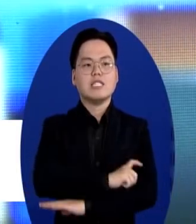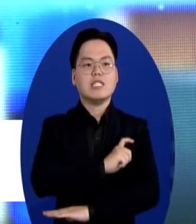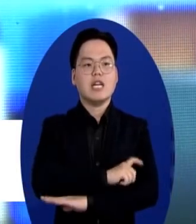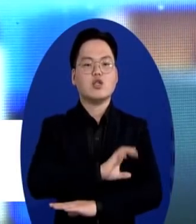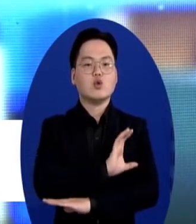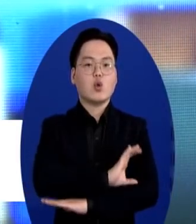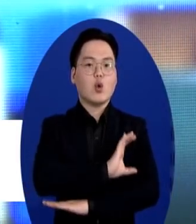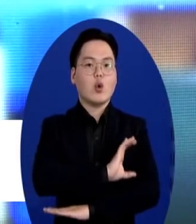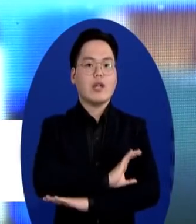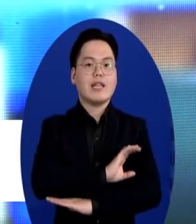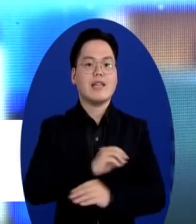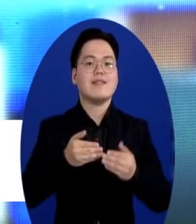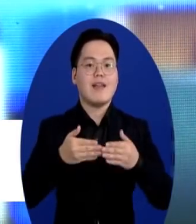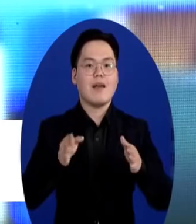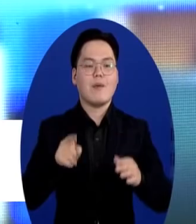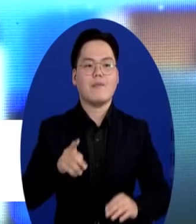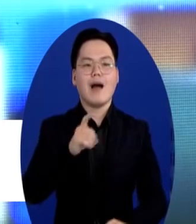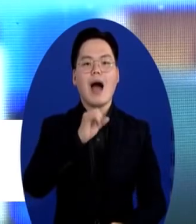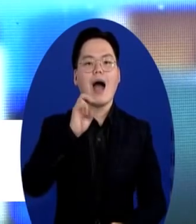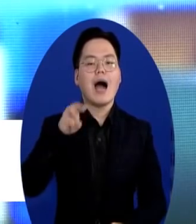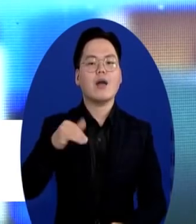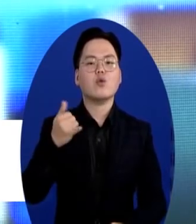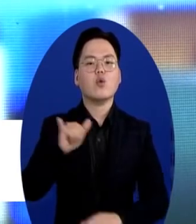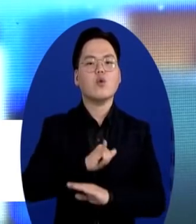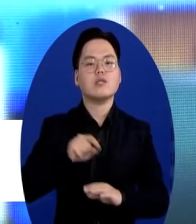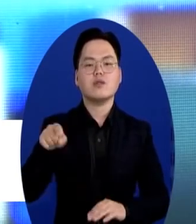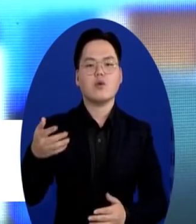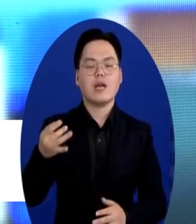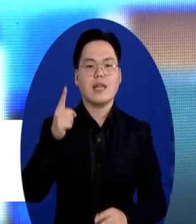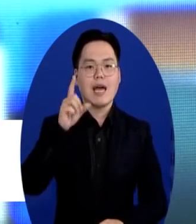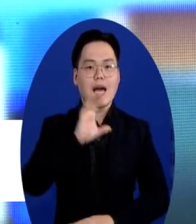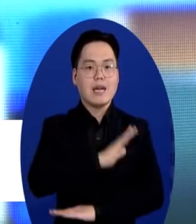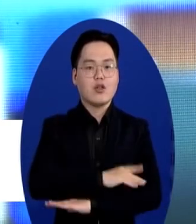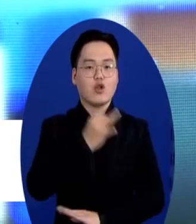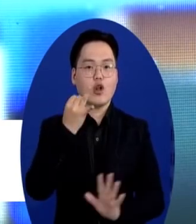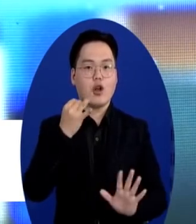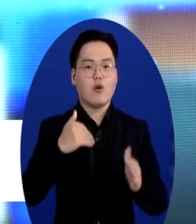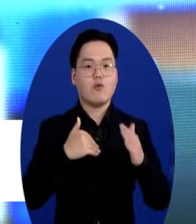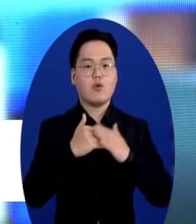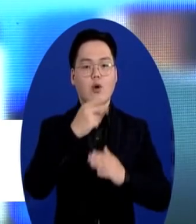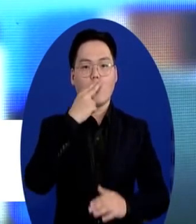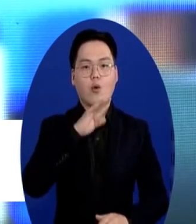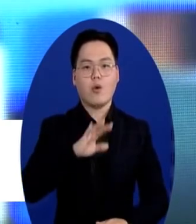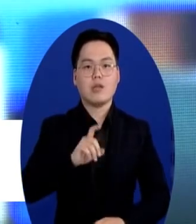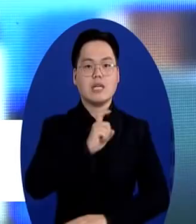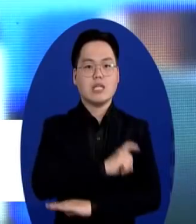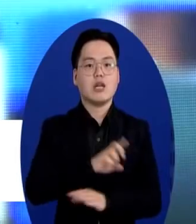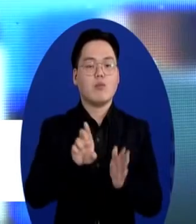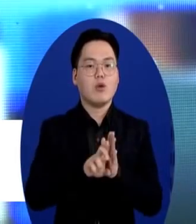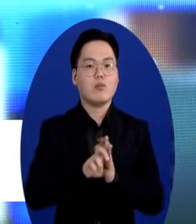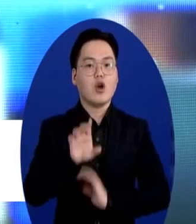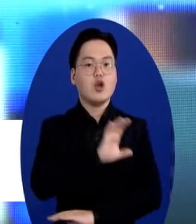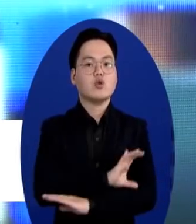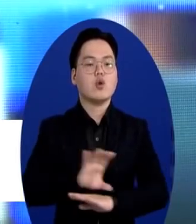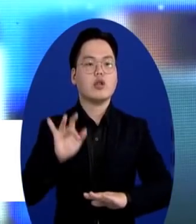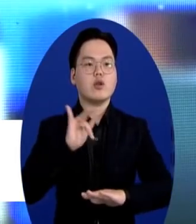байна. Шведийн хаант улсын хувьд сургалтын төвүүдэд нэг ангид 7 хүртэл хүүхэд хичээллэх заавар зөвлөмж өгөөд байна. Мөн сургалтын төвүүд